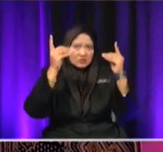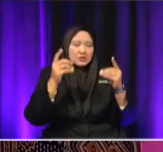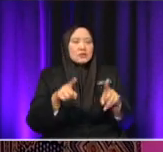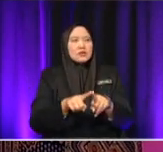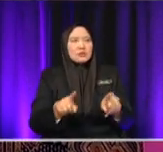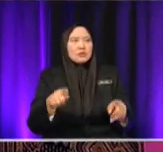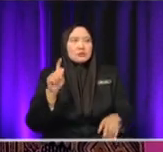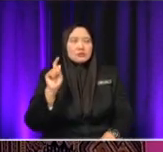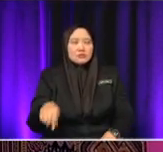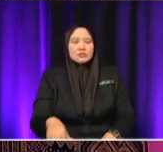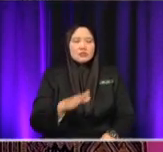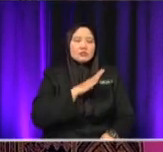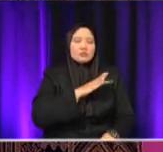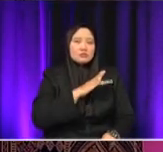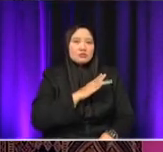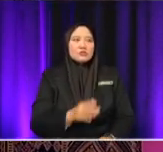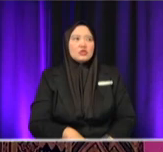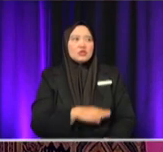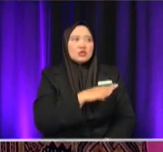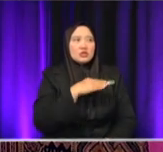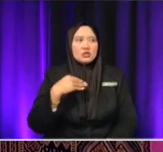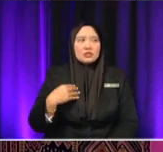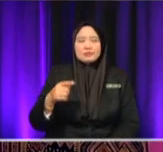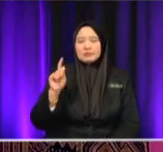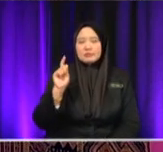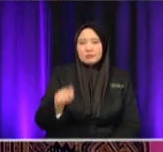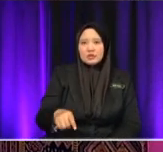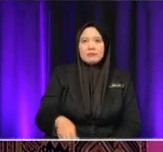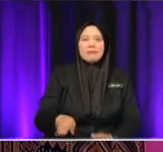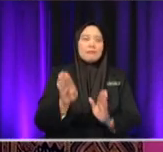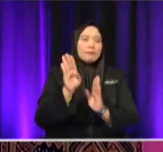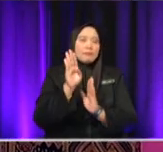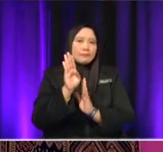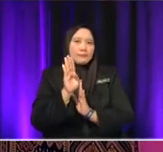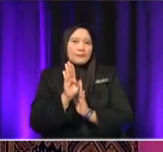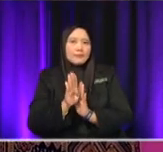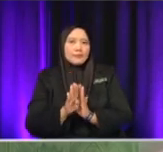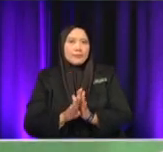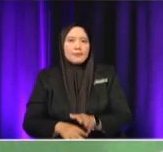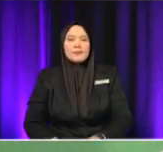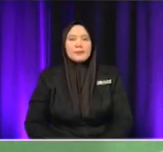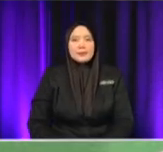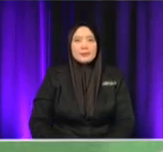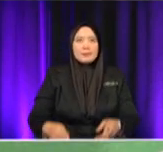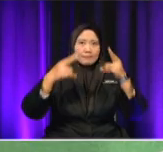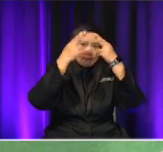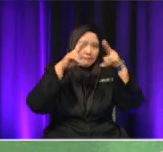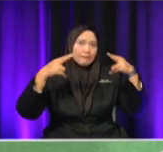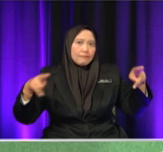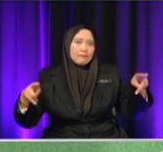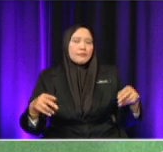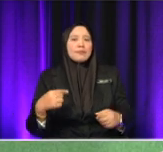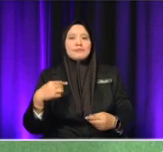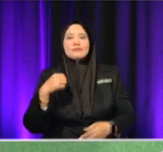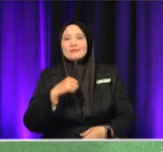perlulah menghias diri berhias diri di hadapan suami berketrampilan Nah maksudnya ketika apabila kita